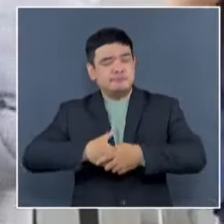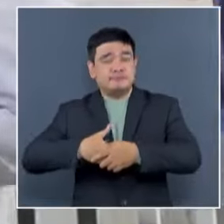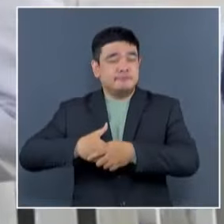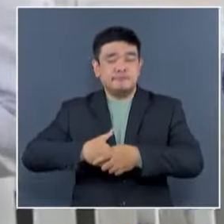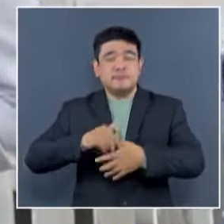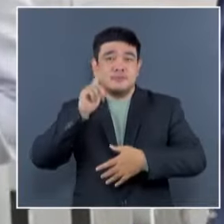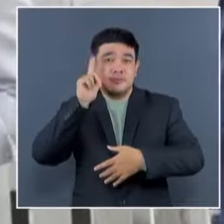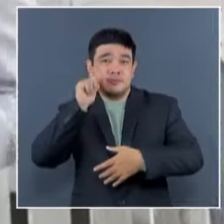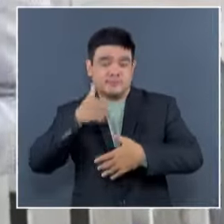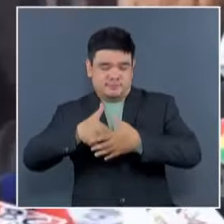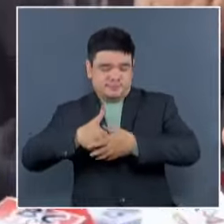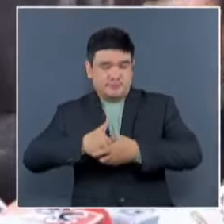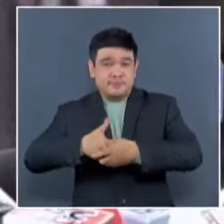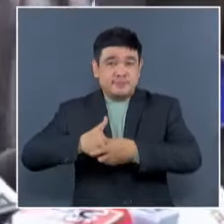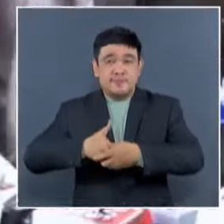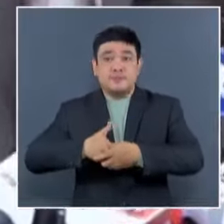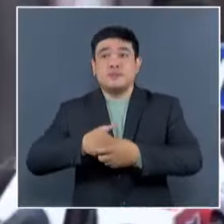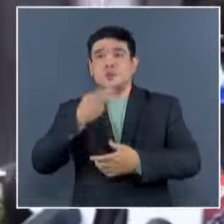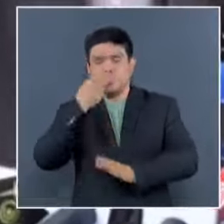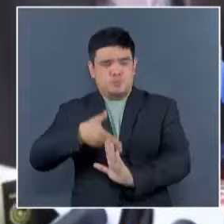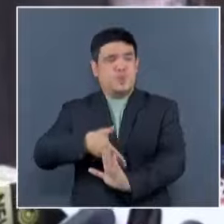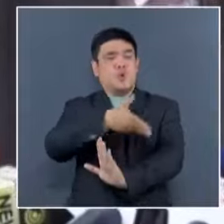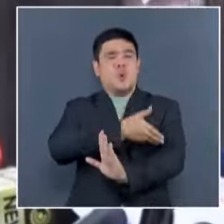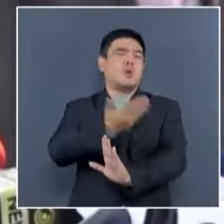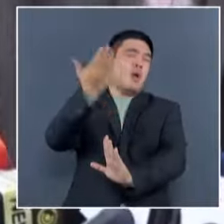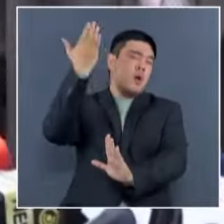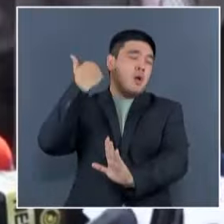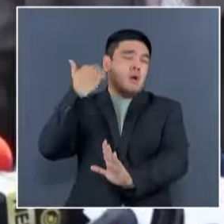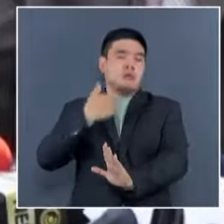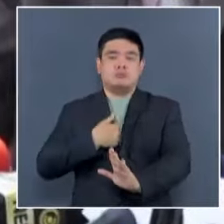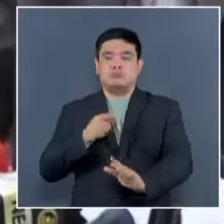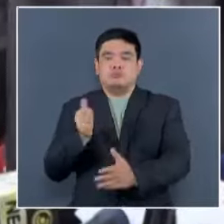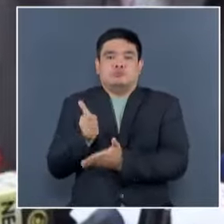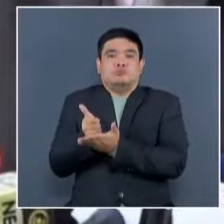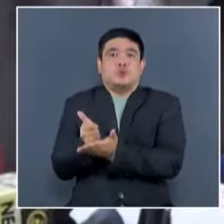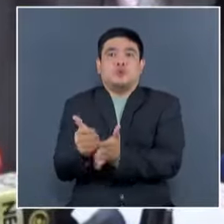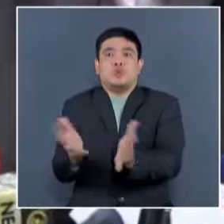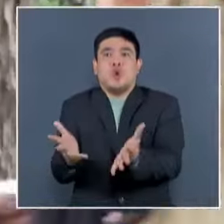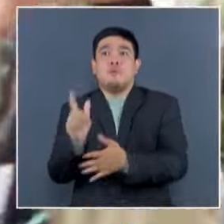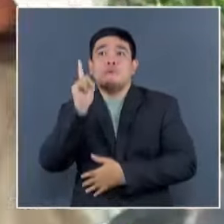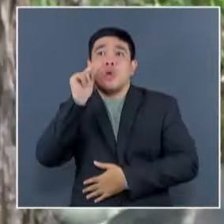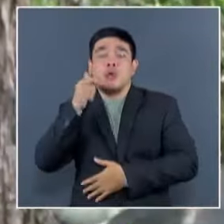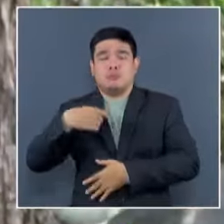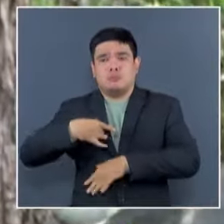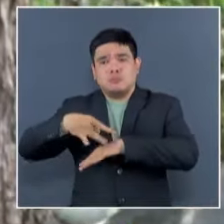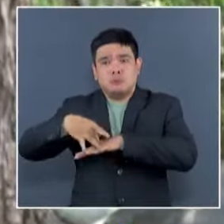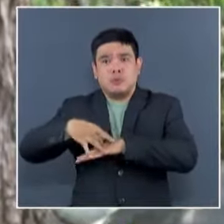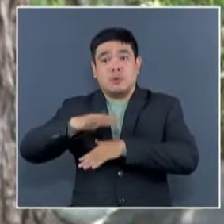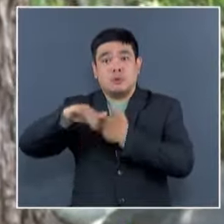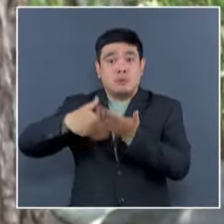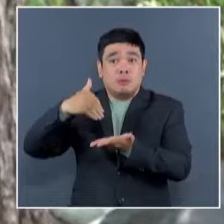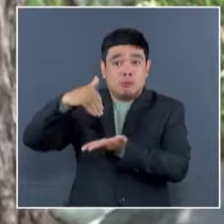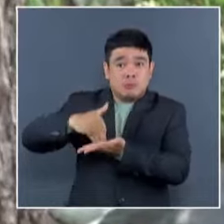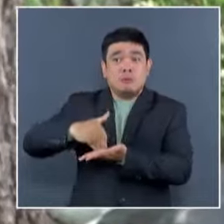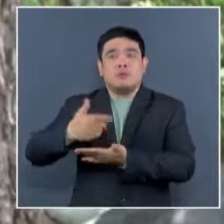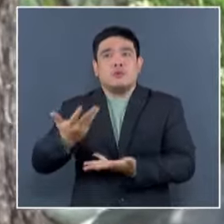่ oh. พี่เดชาผมยังจำได้นะตอนแถลงข่าวคราวก่อนน่ะพี่บอกไม่ทำคดีให้แม่แตงโมแล้วไง mm. แล้วนี่คืออะไรอ่ะแล้วดูฮะ